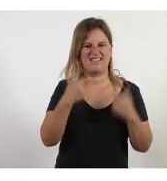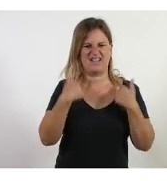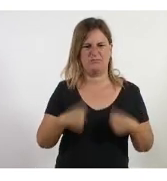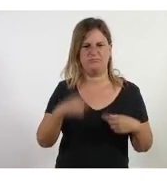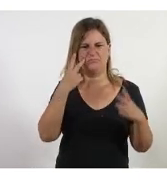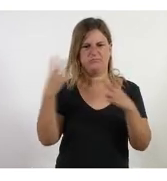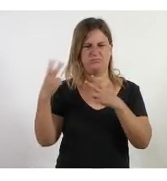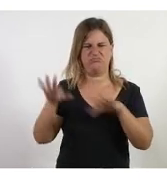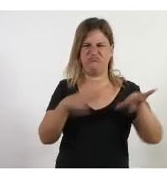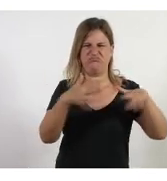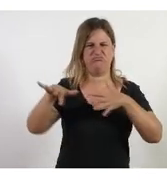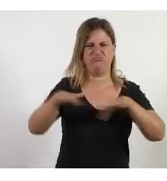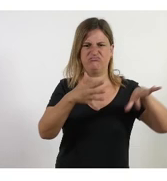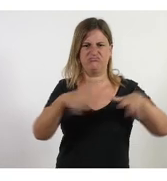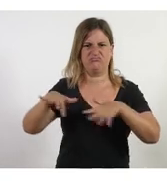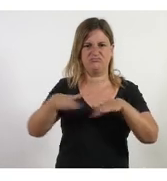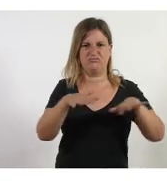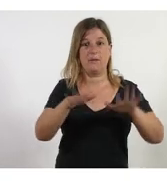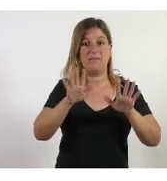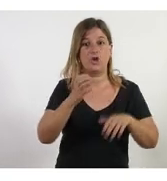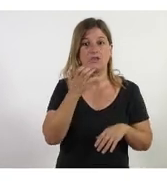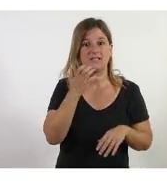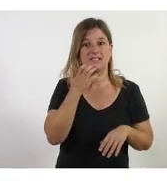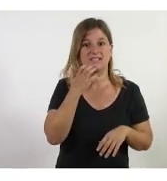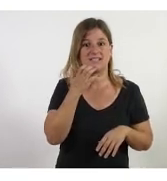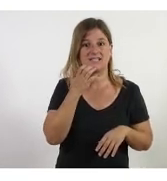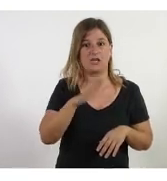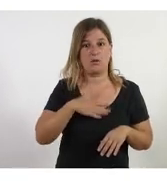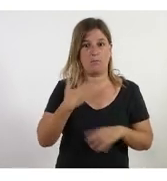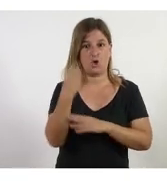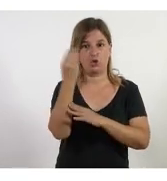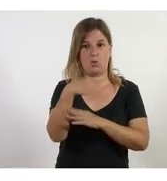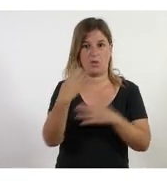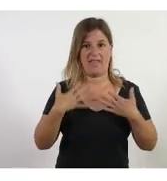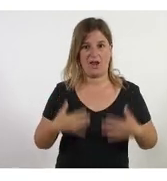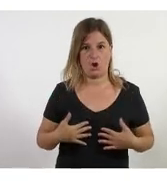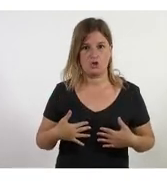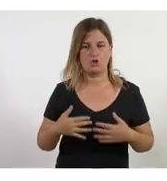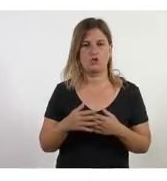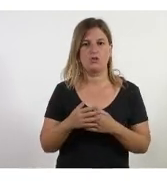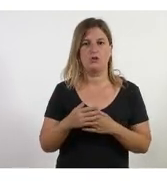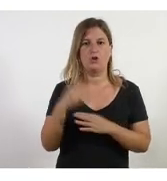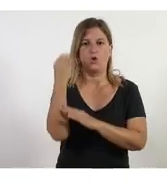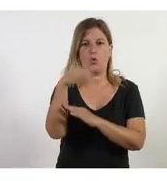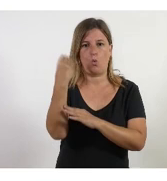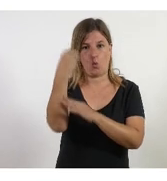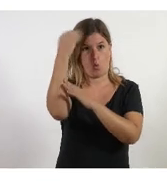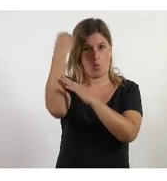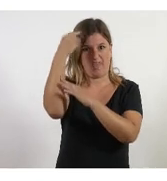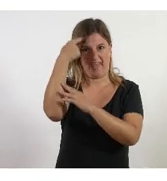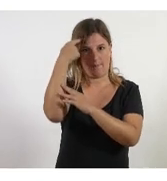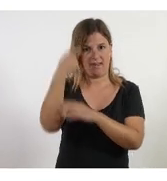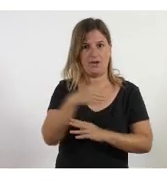així. Però si podem cuidar el nostre cos, cuidar la nostra ment i cuidar